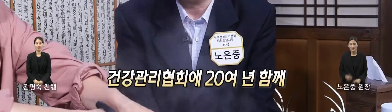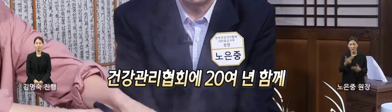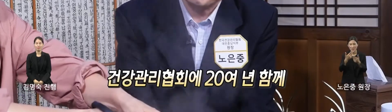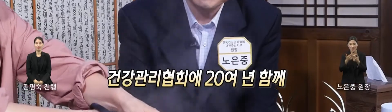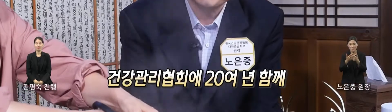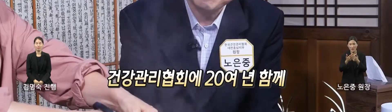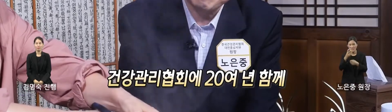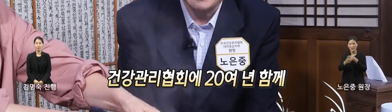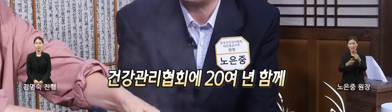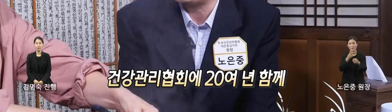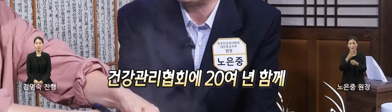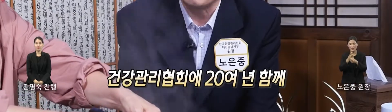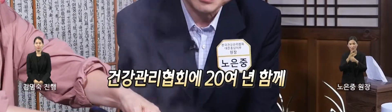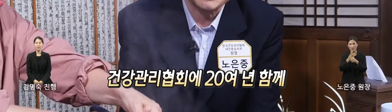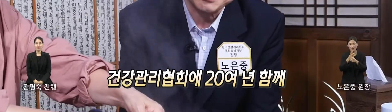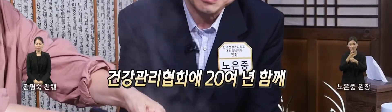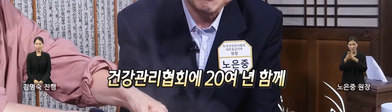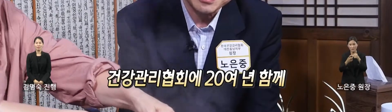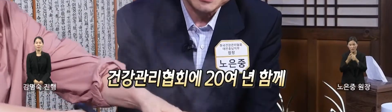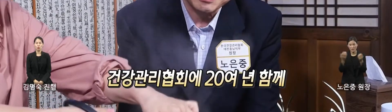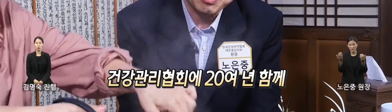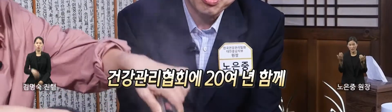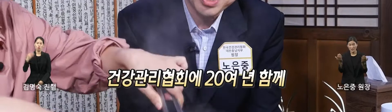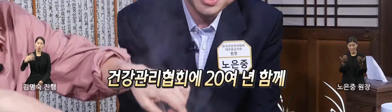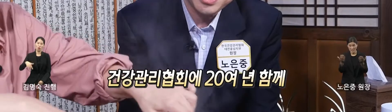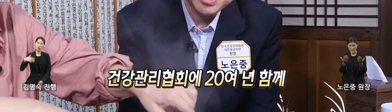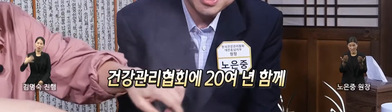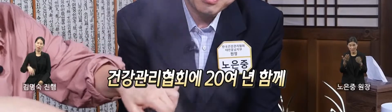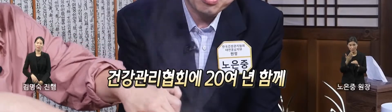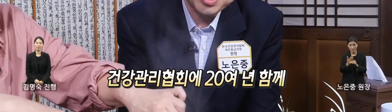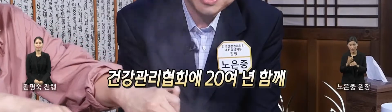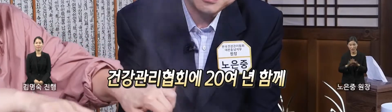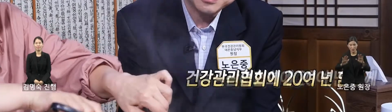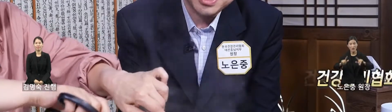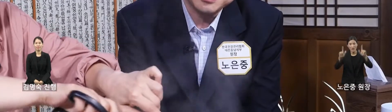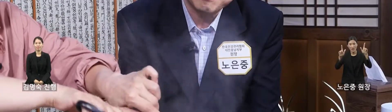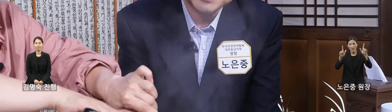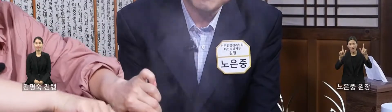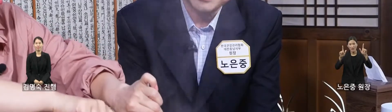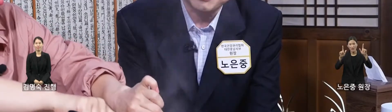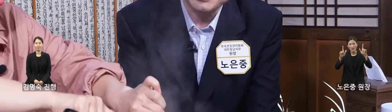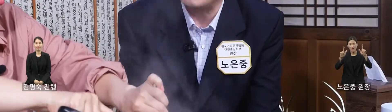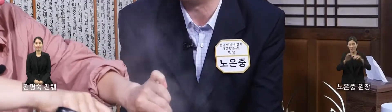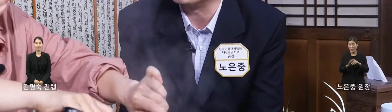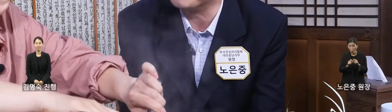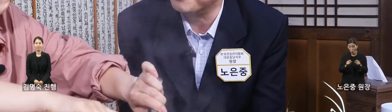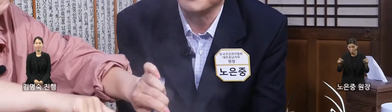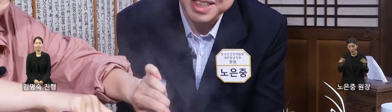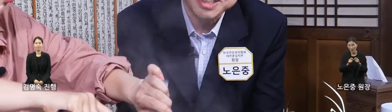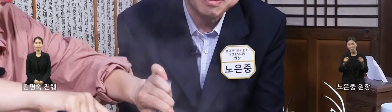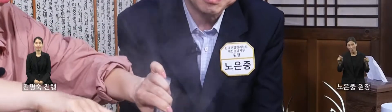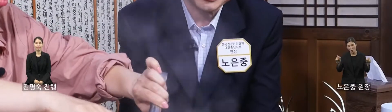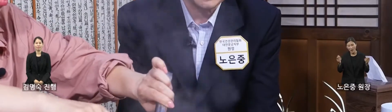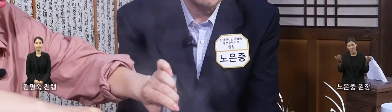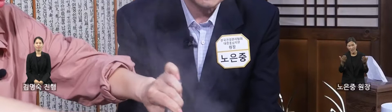20년 이제 횟수로 있으면 만 18년 정도 있었거든요. 네, 올해 오래 할 수 있는 계기를 말씀드린 게 더 자연스럽겠네요.